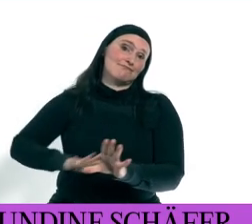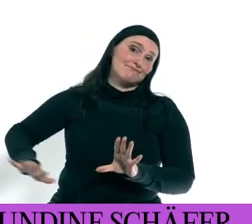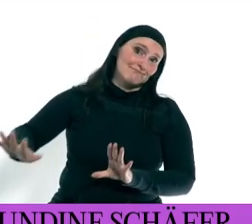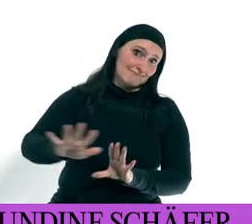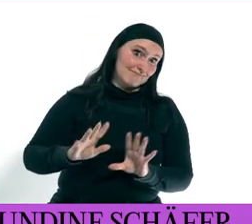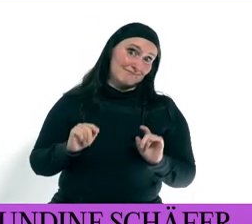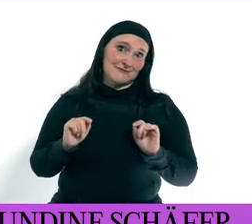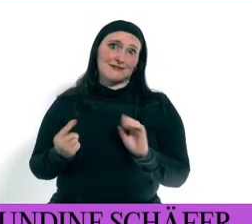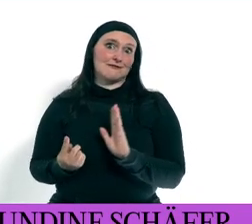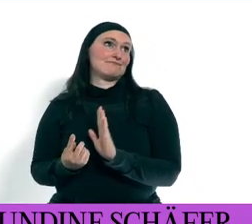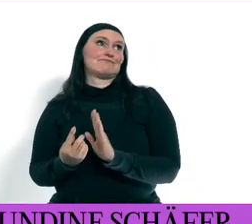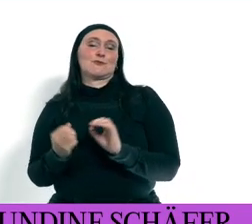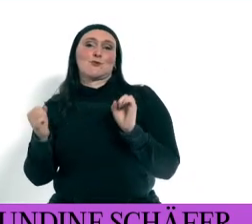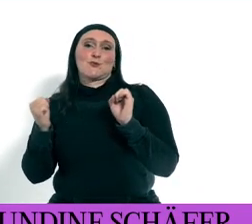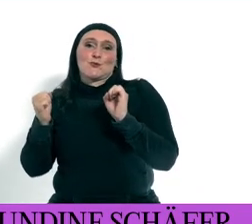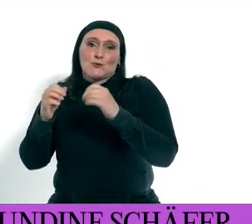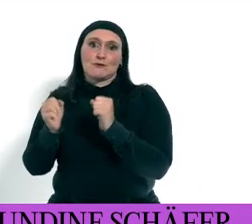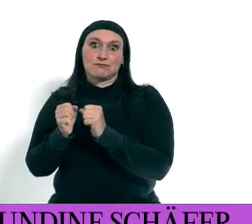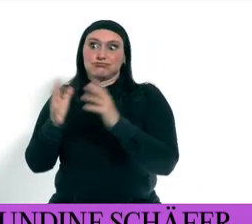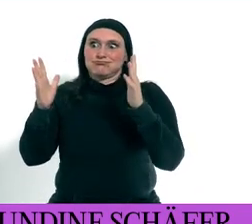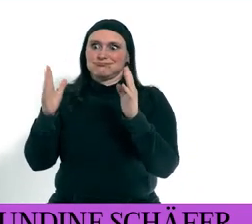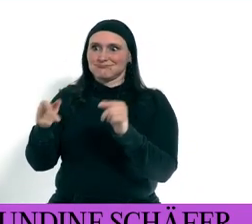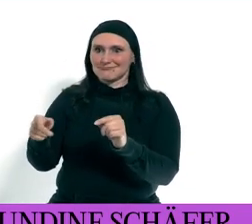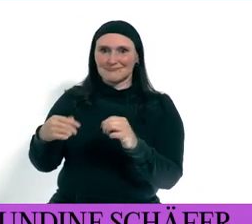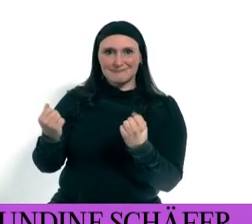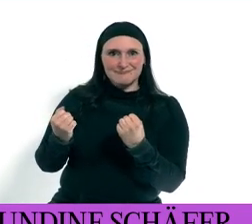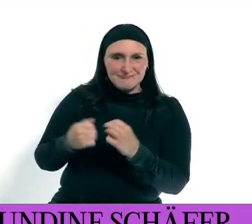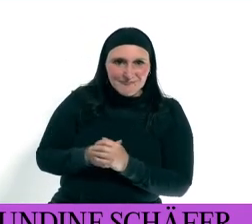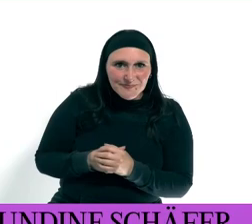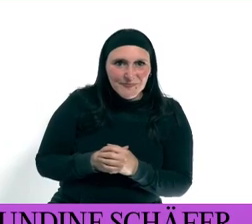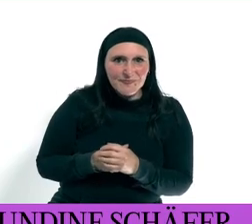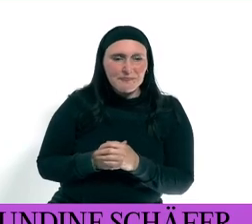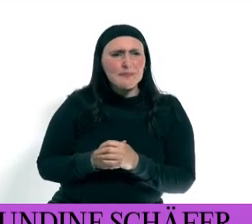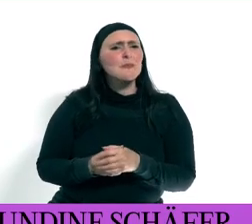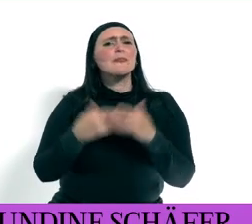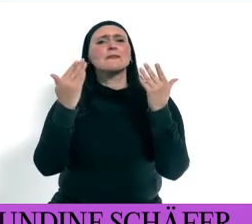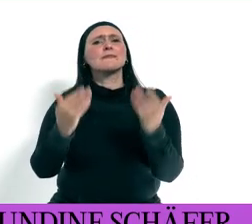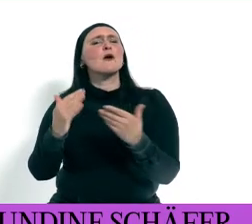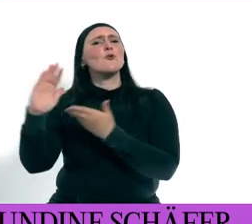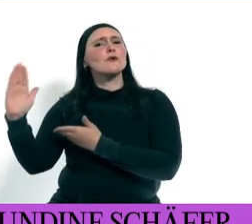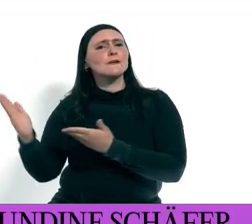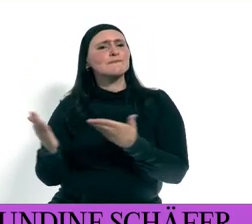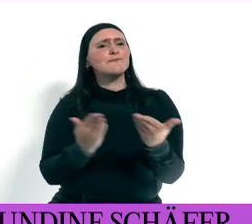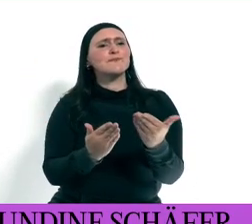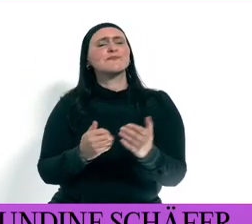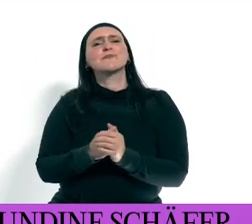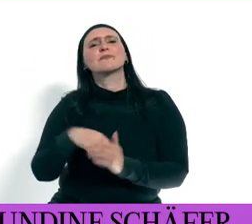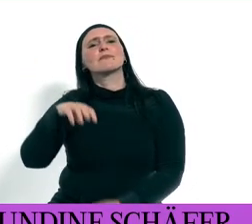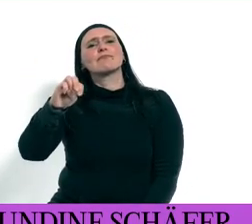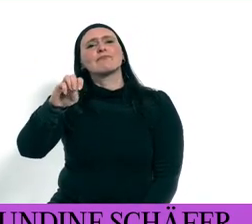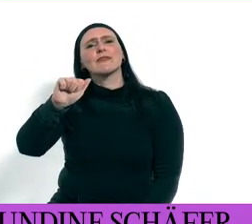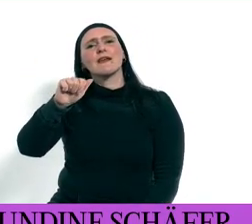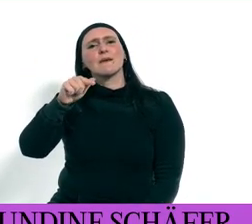ganz herausragende Sache. Some of the